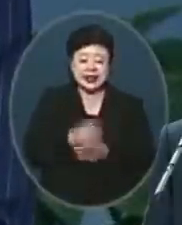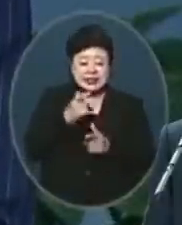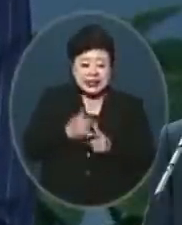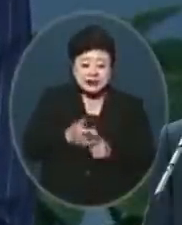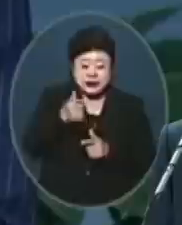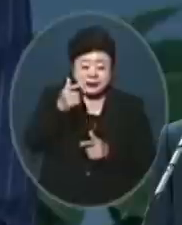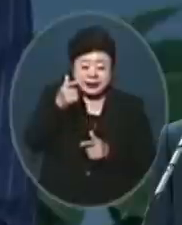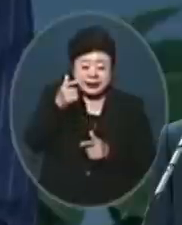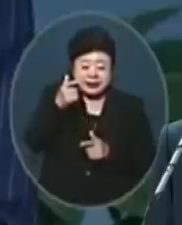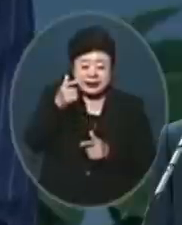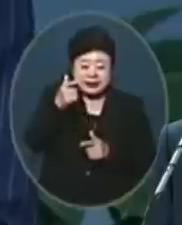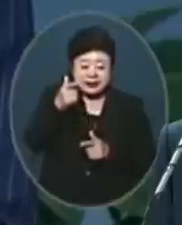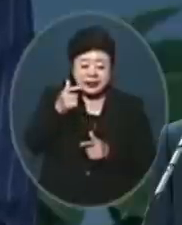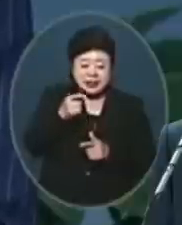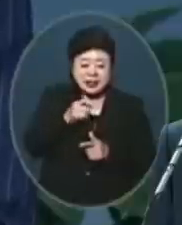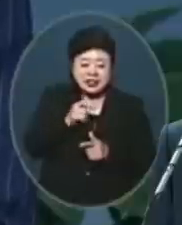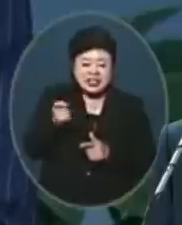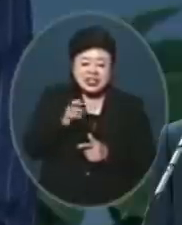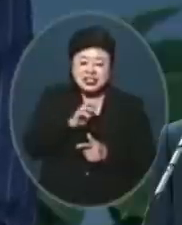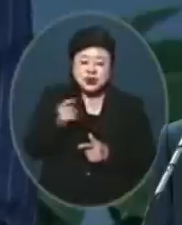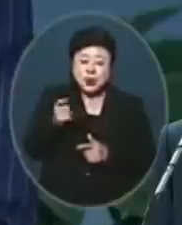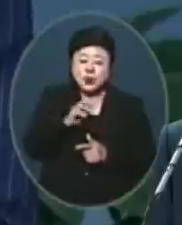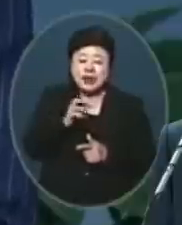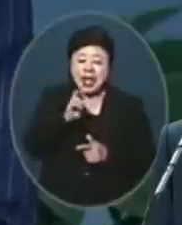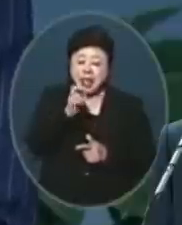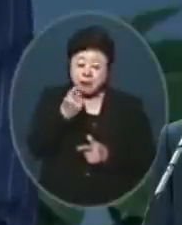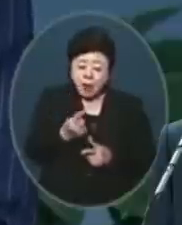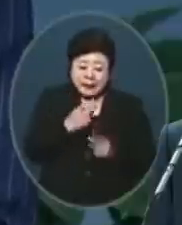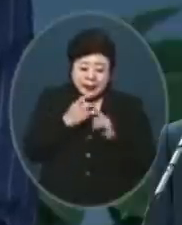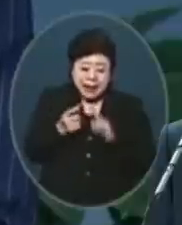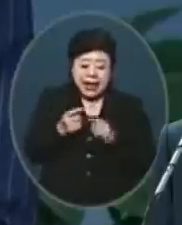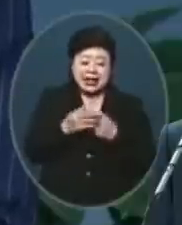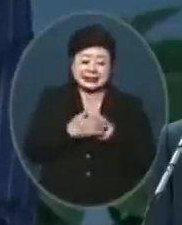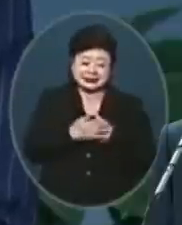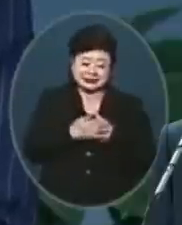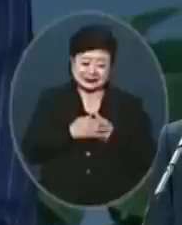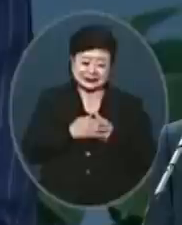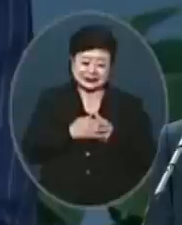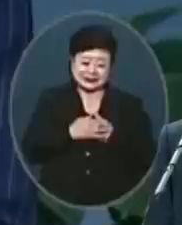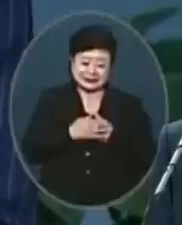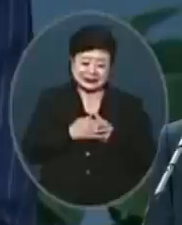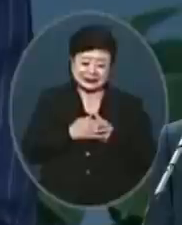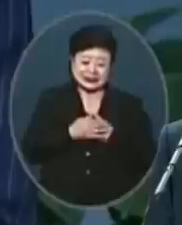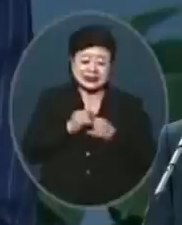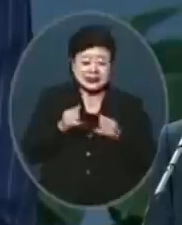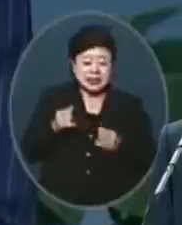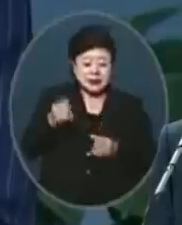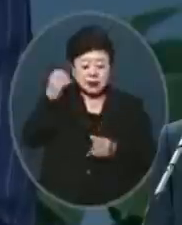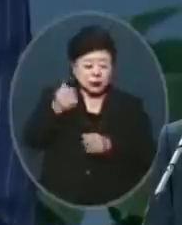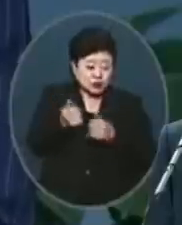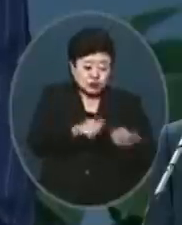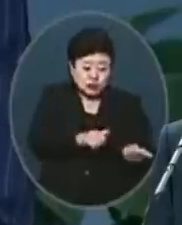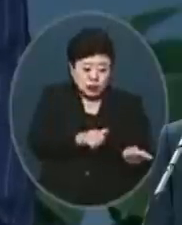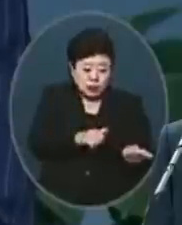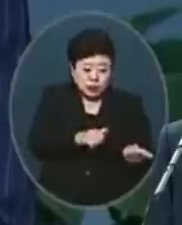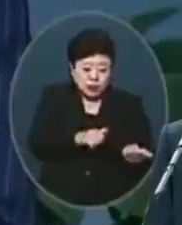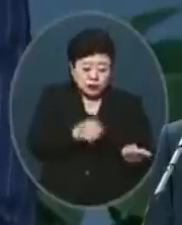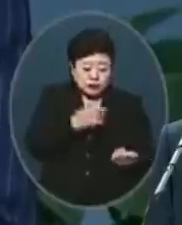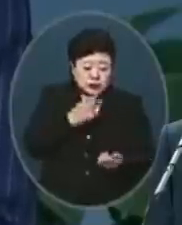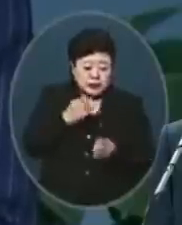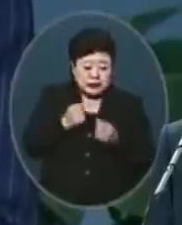예수님이 니고데모에게 하신 말씀은 사람은 영혼은 죽고 육체만 살아있기